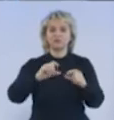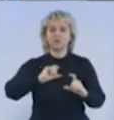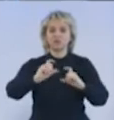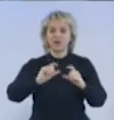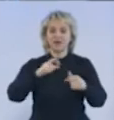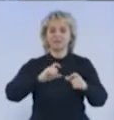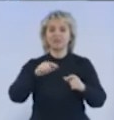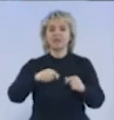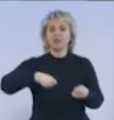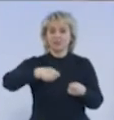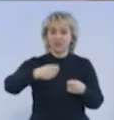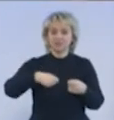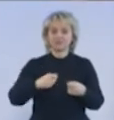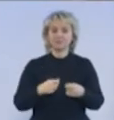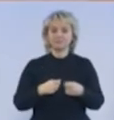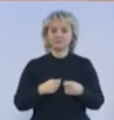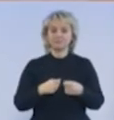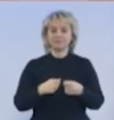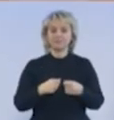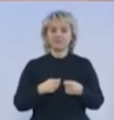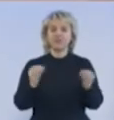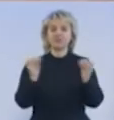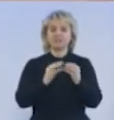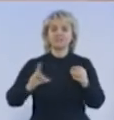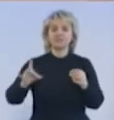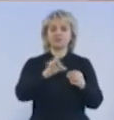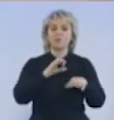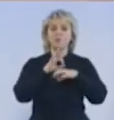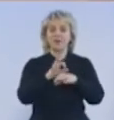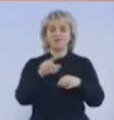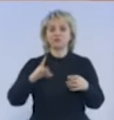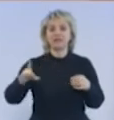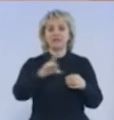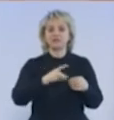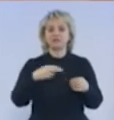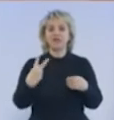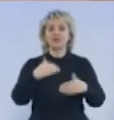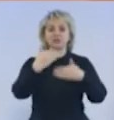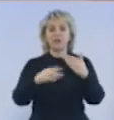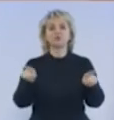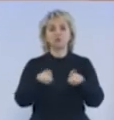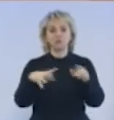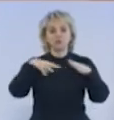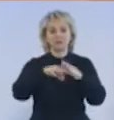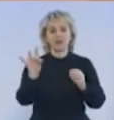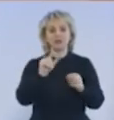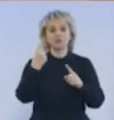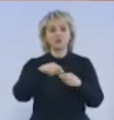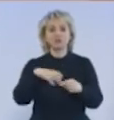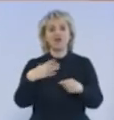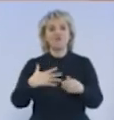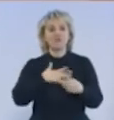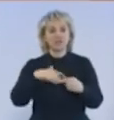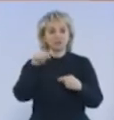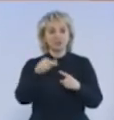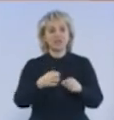шахматы и настольный теннис. 10 регионов проводятся региональные этапы, в том числе и Ростов. Вот, это очень волнительно,